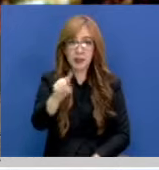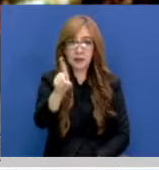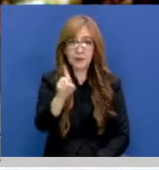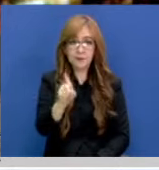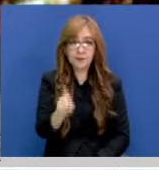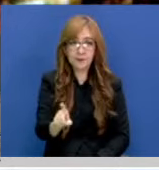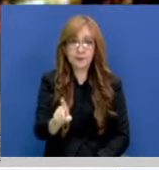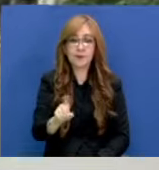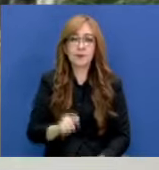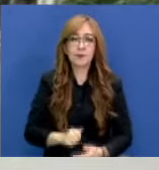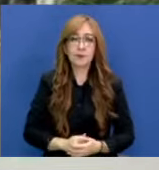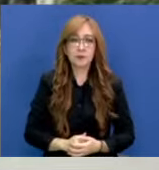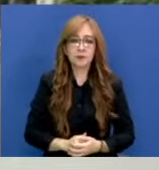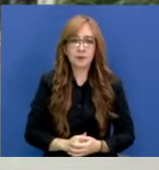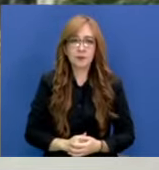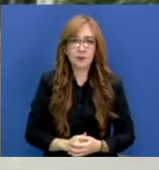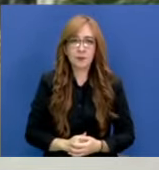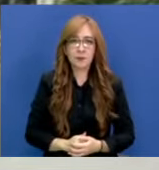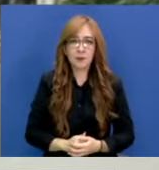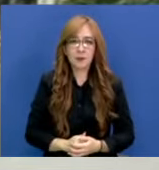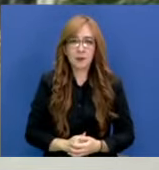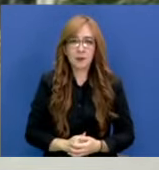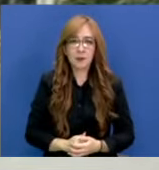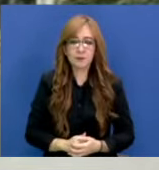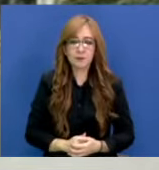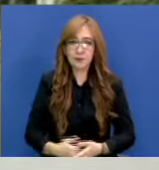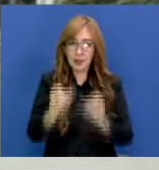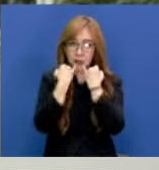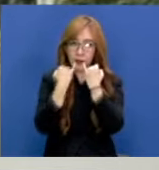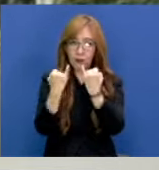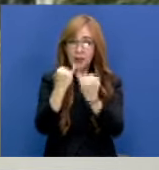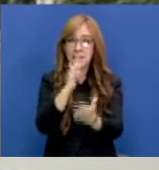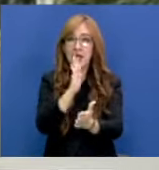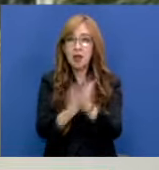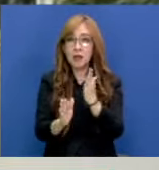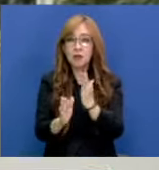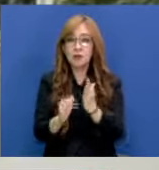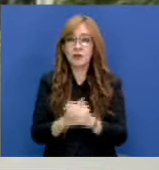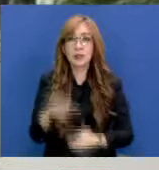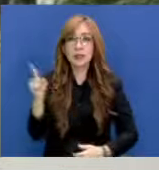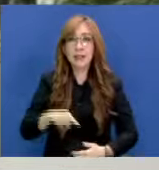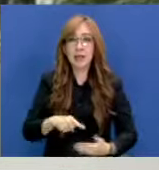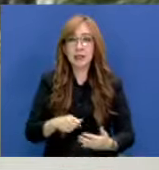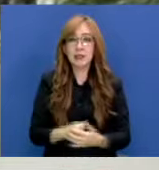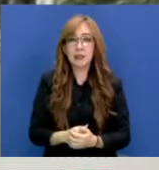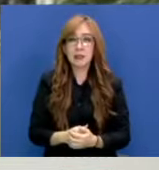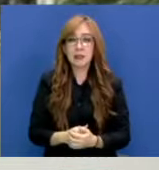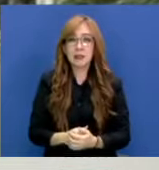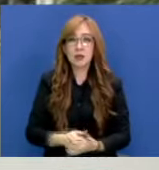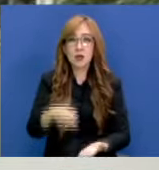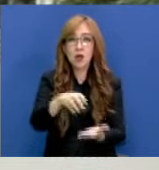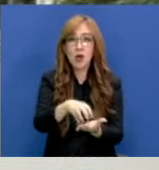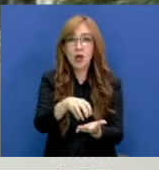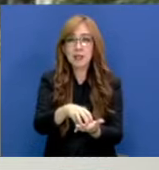Baik Fatima dan pemirsa TV One, bisa saya kabarkan langsung dari salah satu titik lokasi putusnya